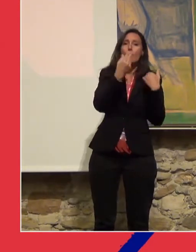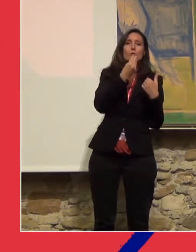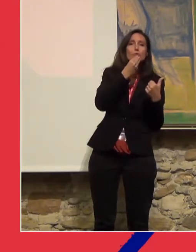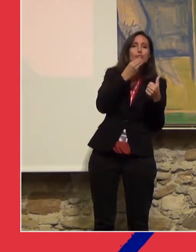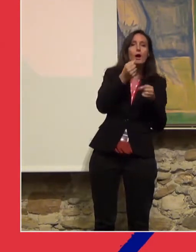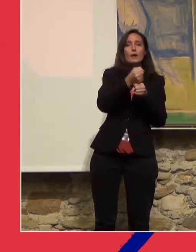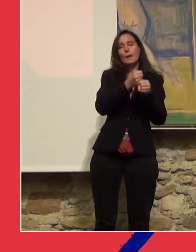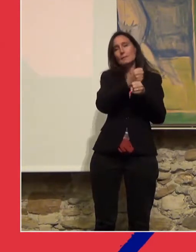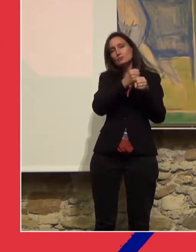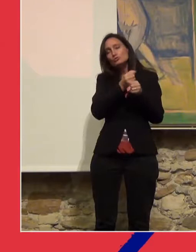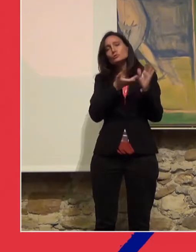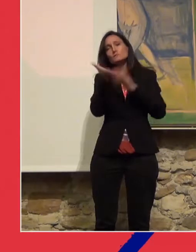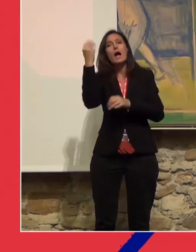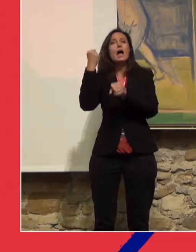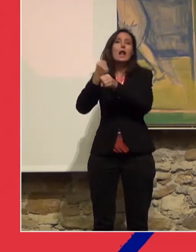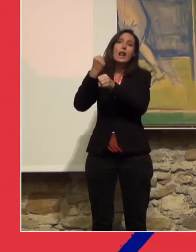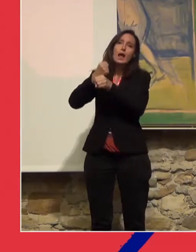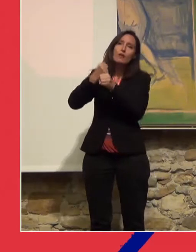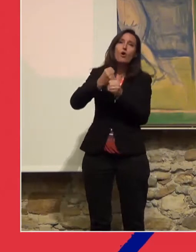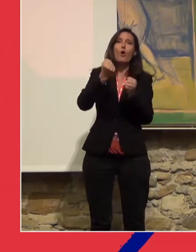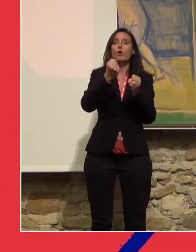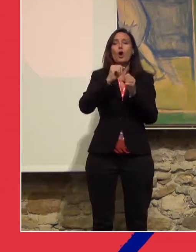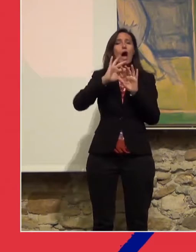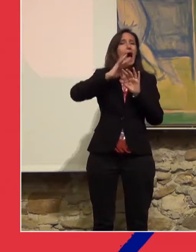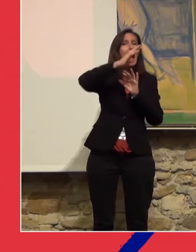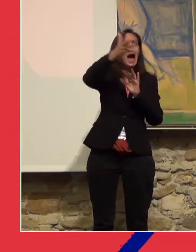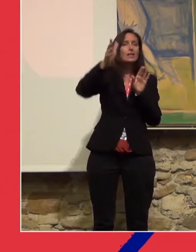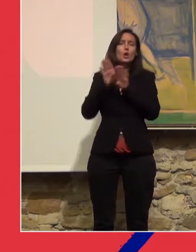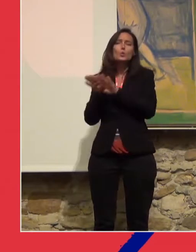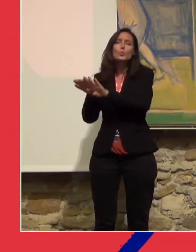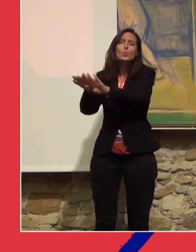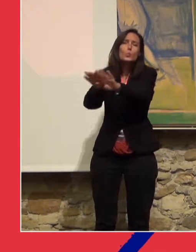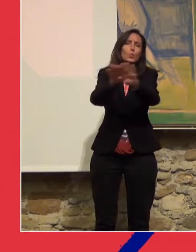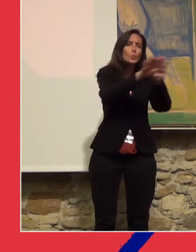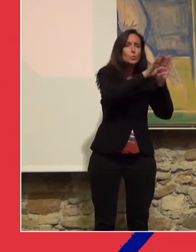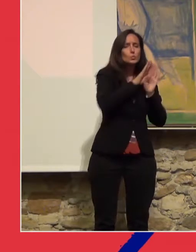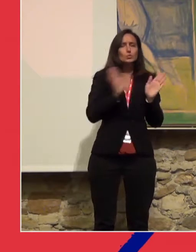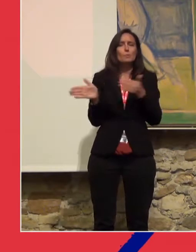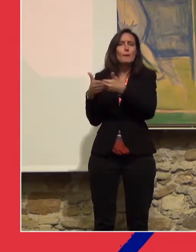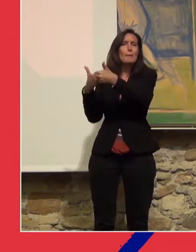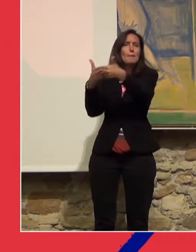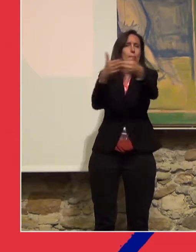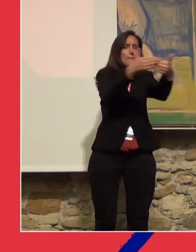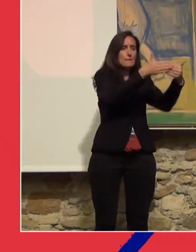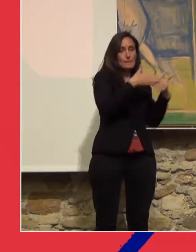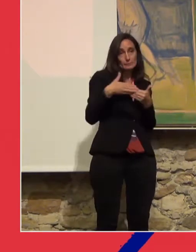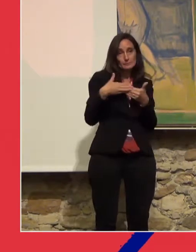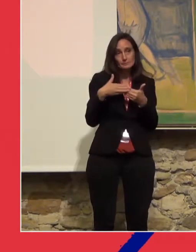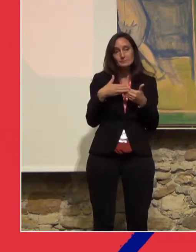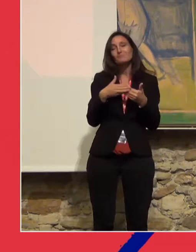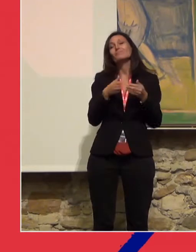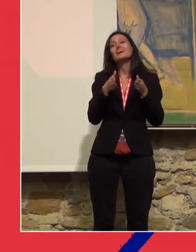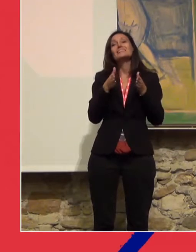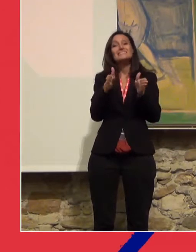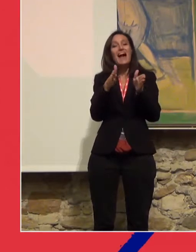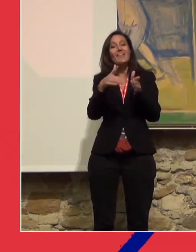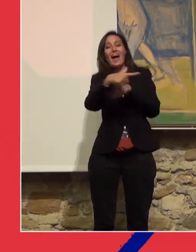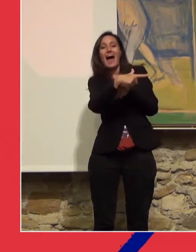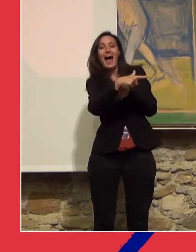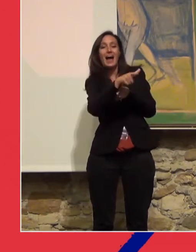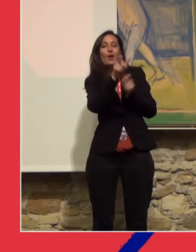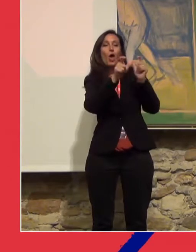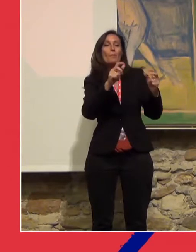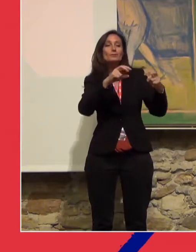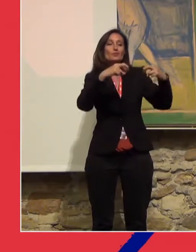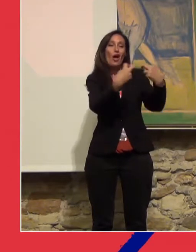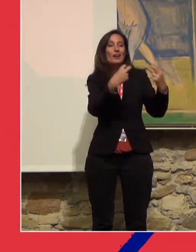negozi, le scuole, era tutto chiuso. Non si sentiva più chiacchierare agli angoli delle strade o ai tavolini